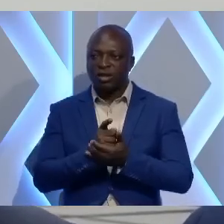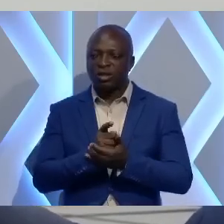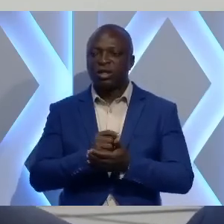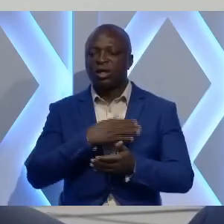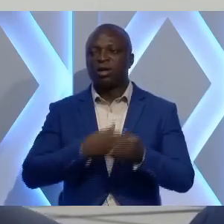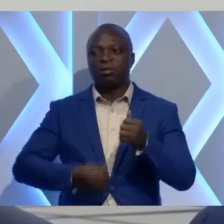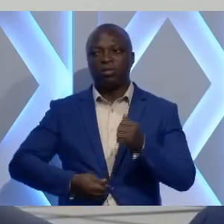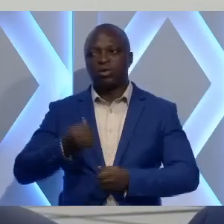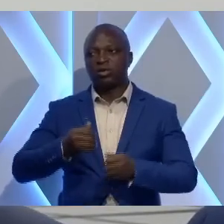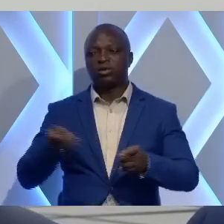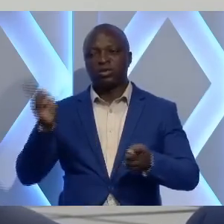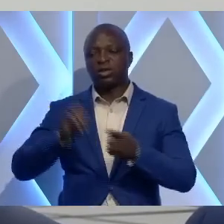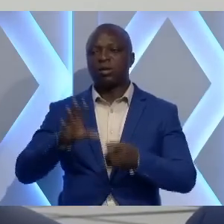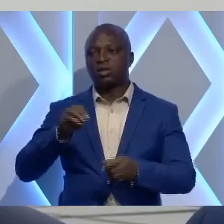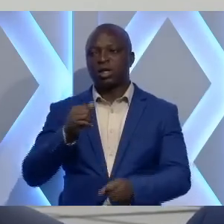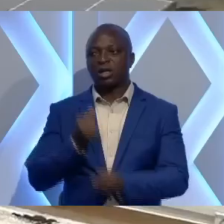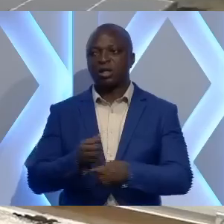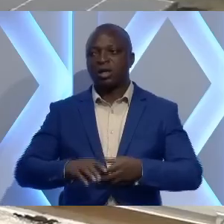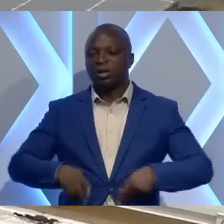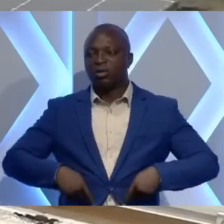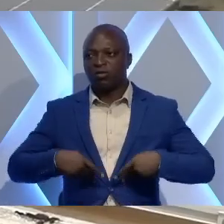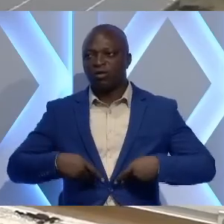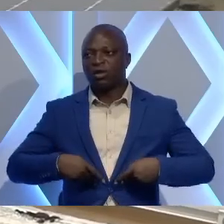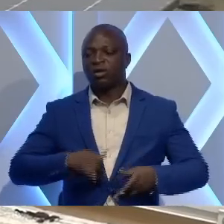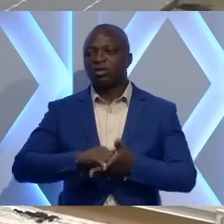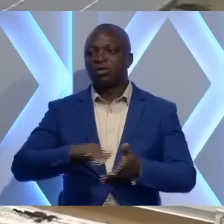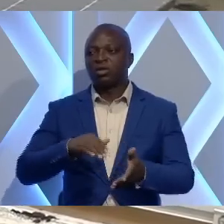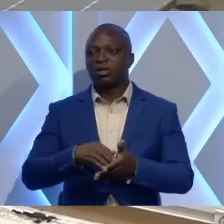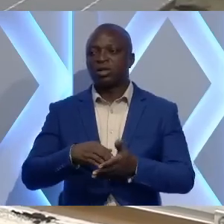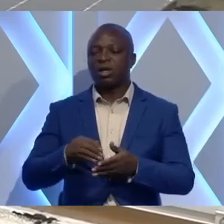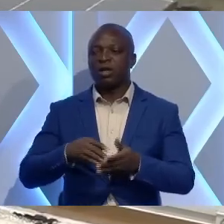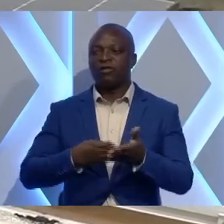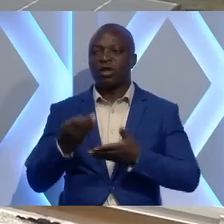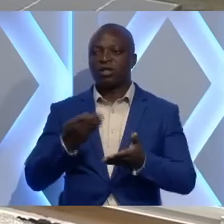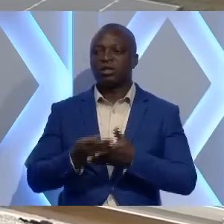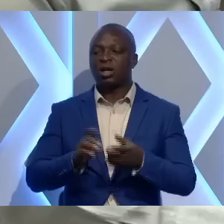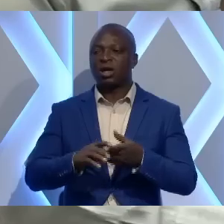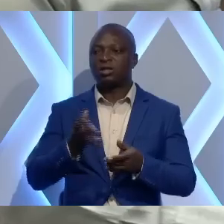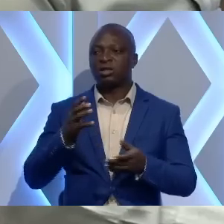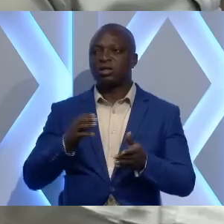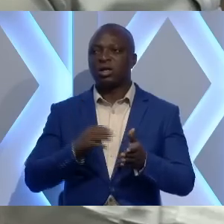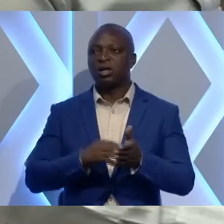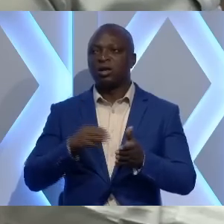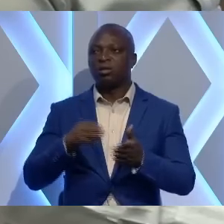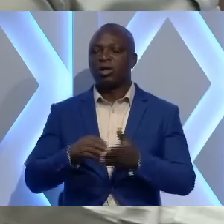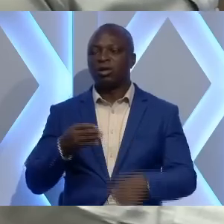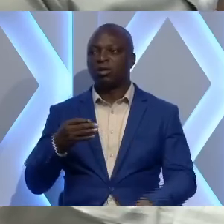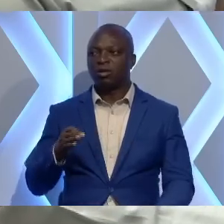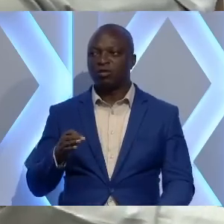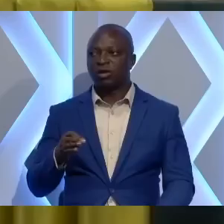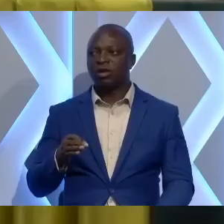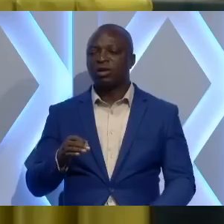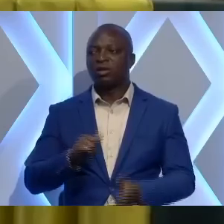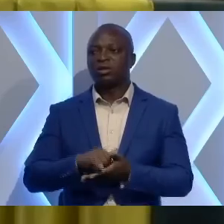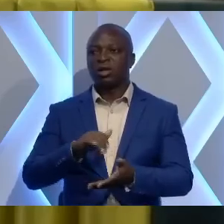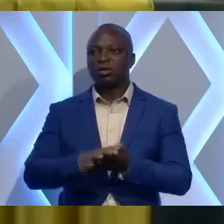plus, ça peut aller jusqu'à 50 ans de vie. Cette centrale solaire est financée à hauteur de 500 millions de francs CFA. Elle